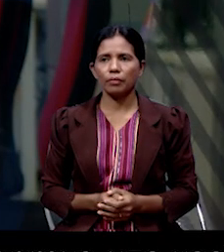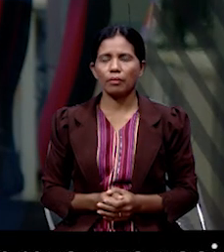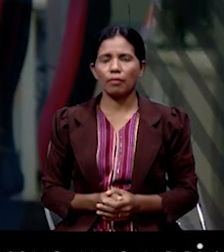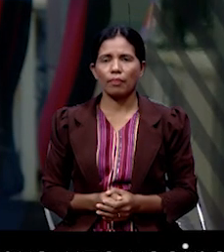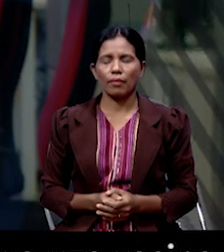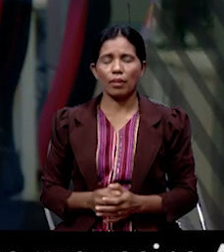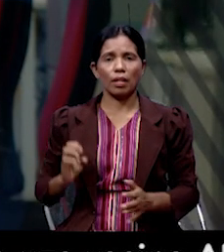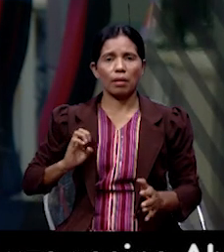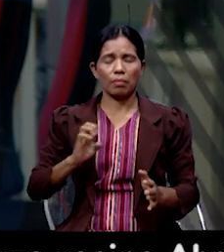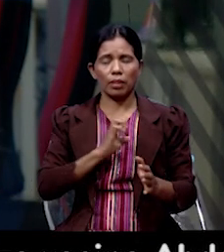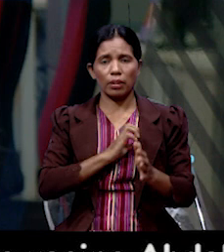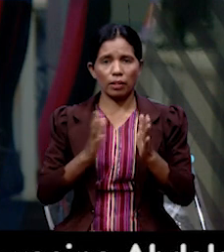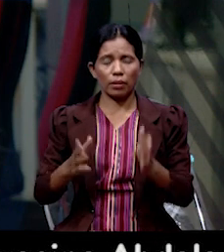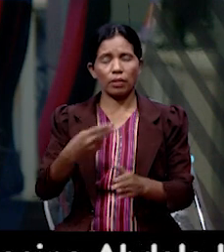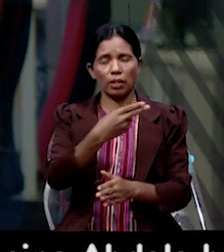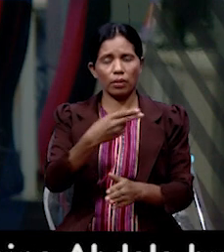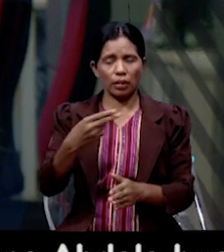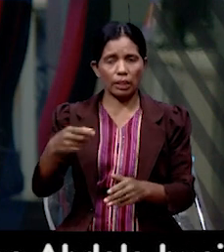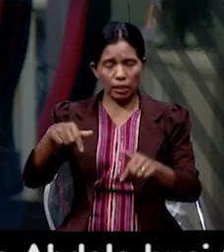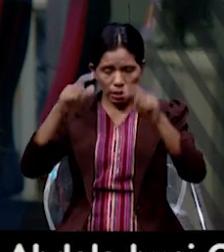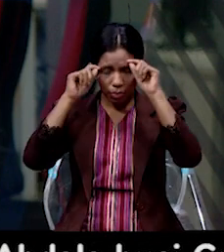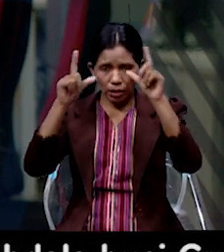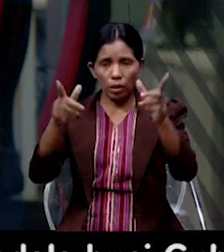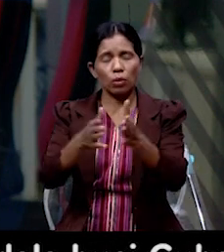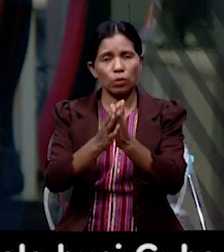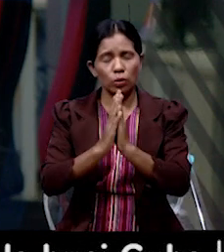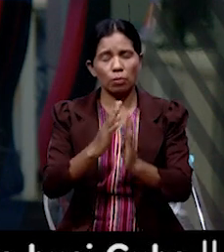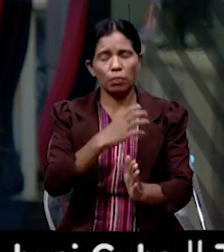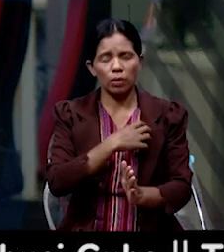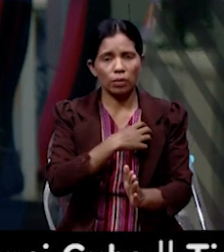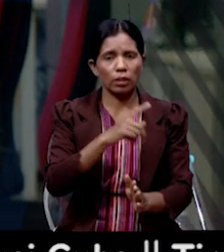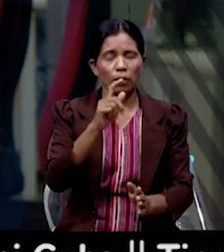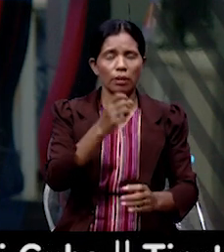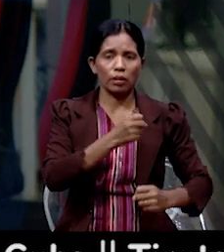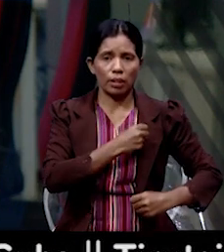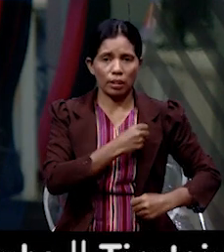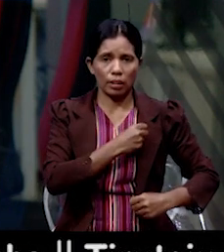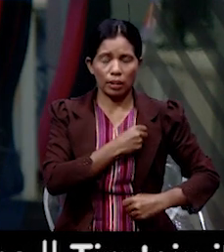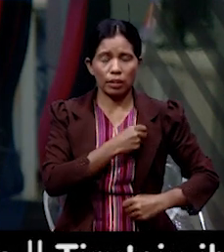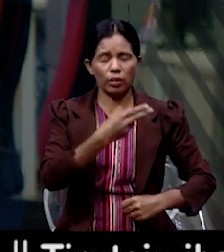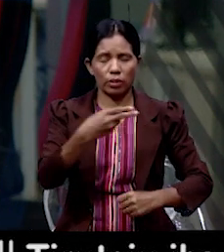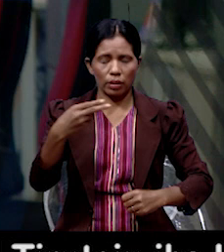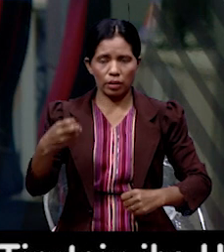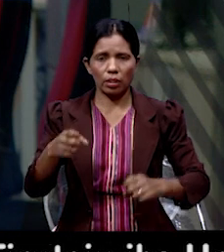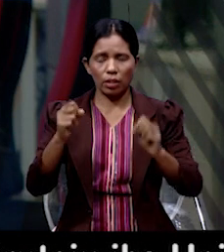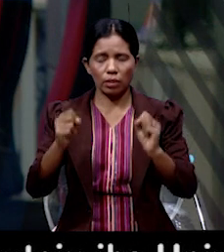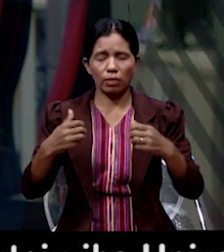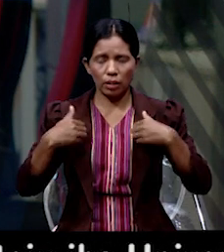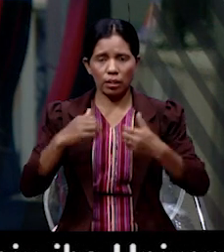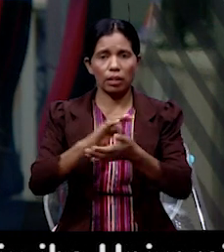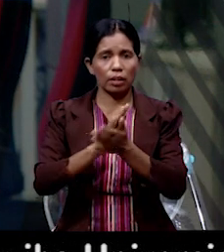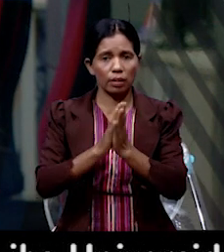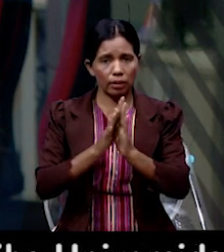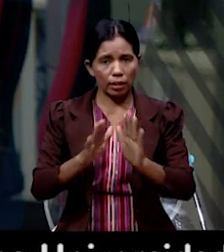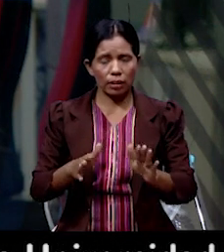Ambassador Indonesia ia Timor Leste Sahat Sitorus, husu peniteli no TNI, atu manteng kria laso amizade nebe diak ho di